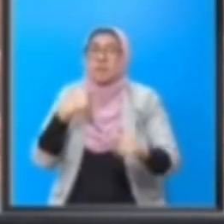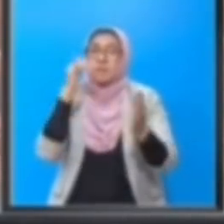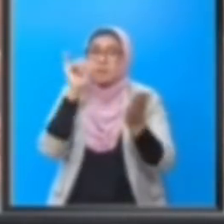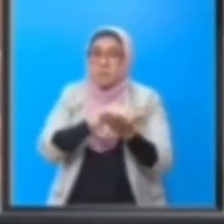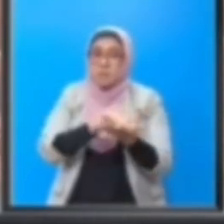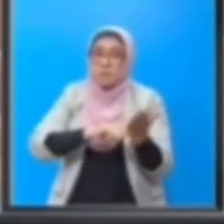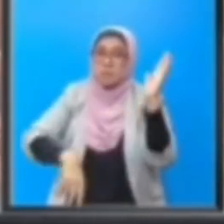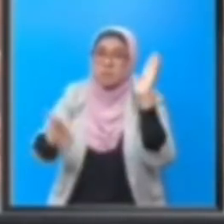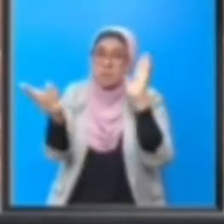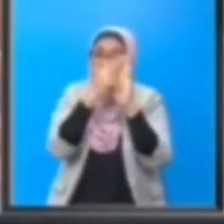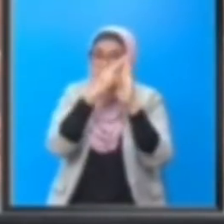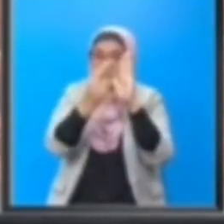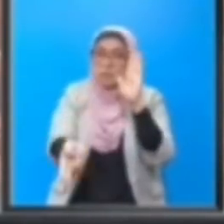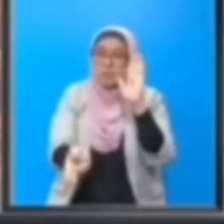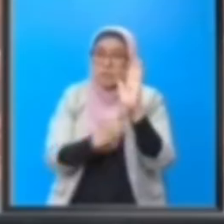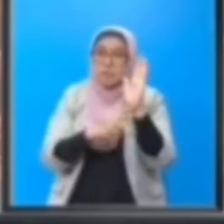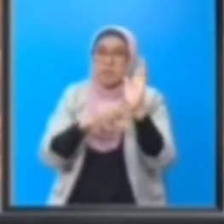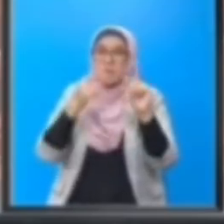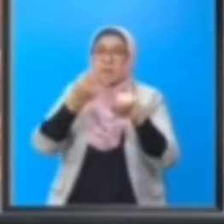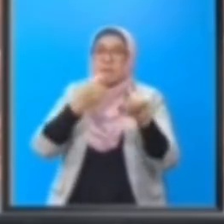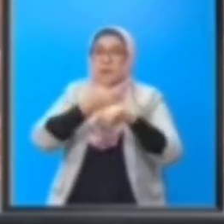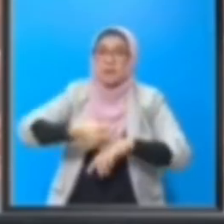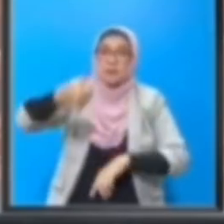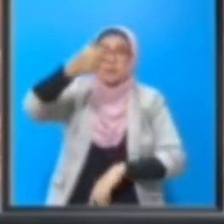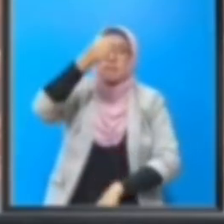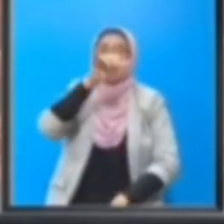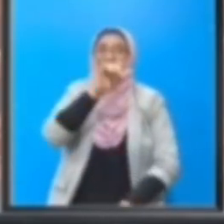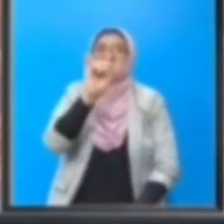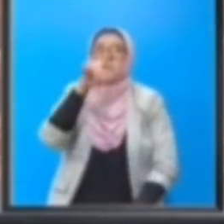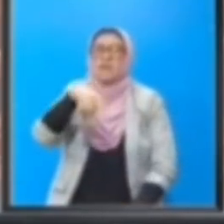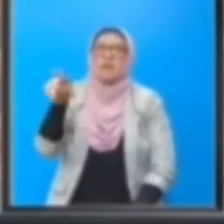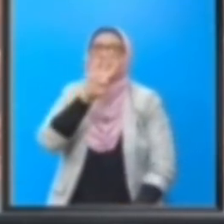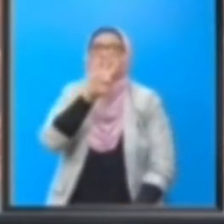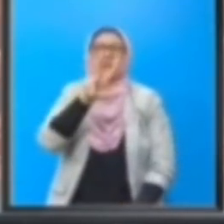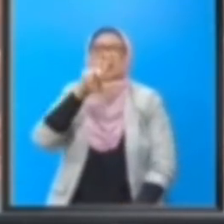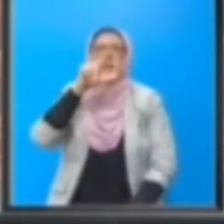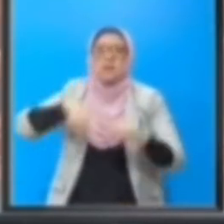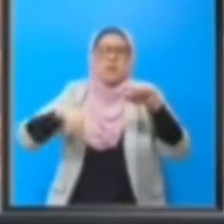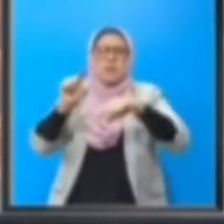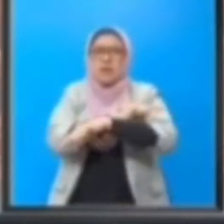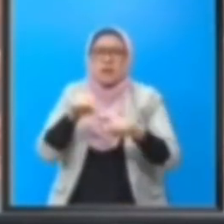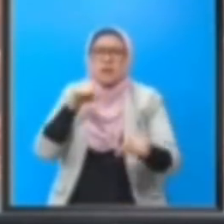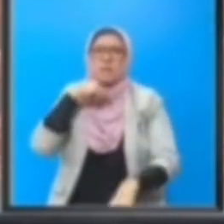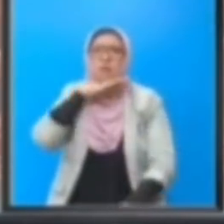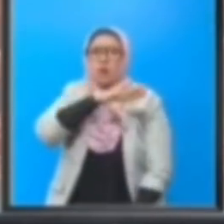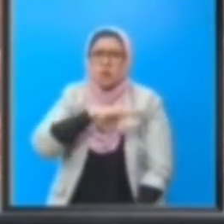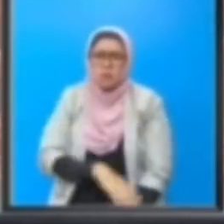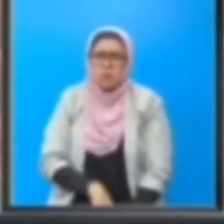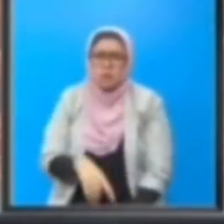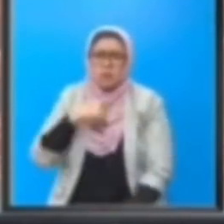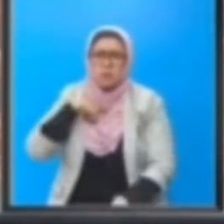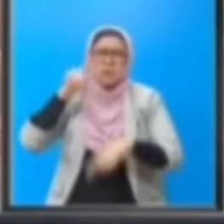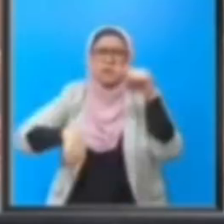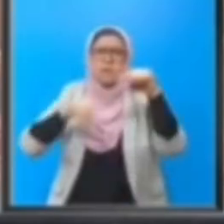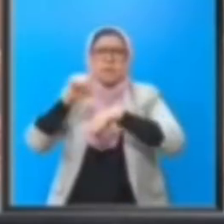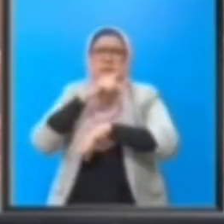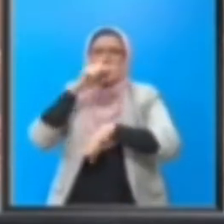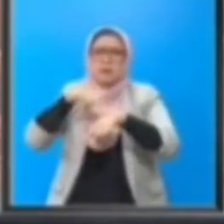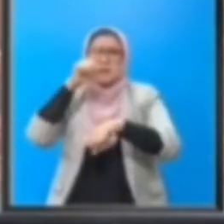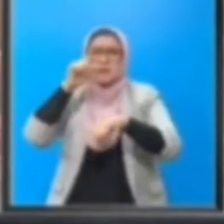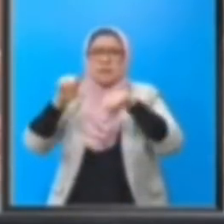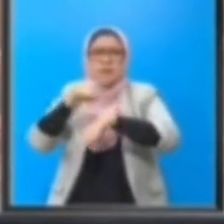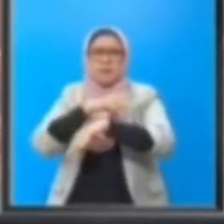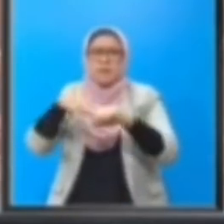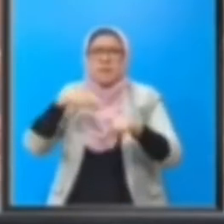Untuk ambil ruling daripada speaker. 43 tak terpakai, ini bohong. Saya sekarang 43 tak terpakai, ini